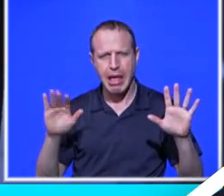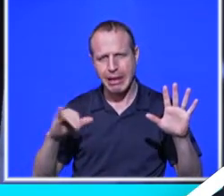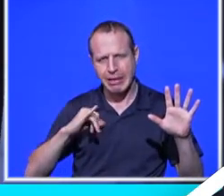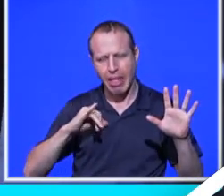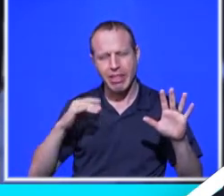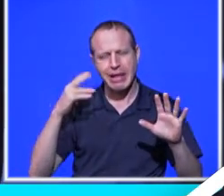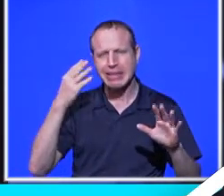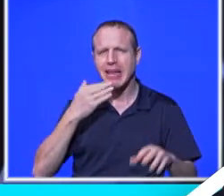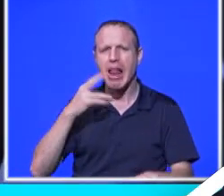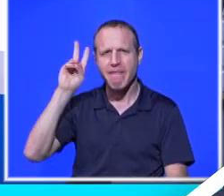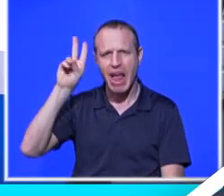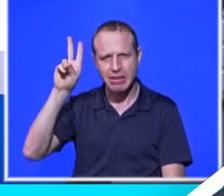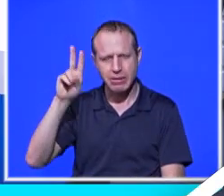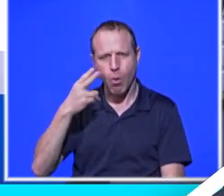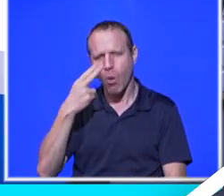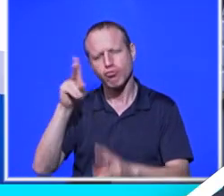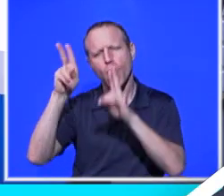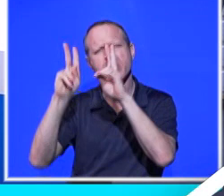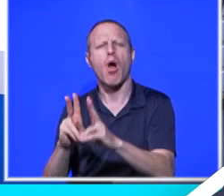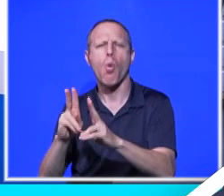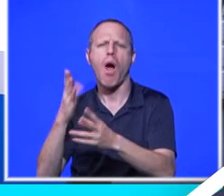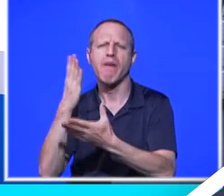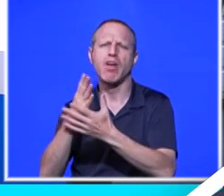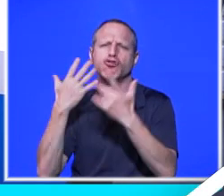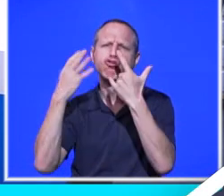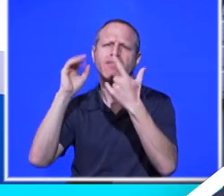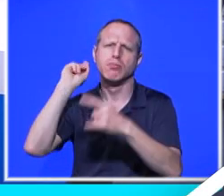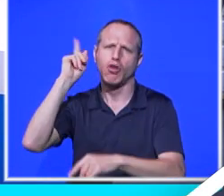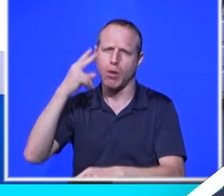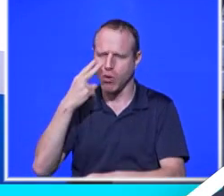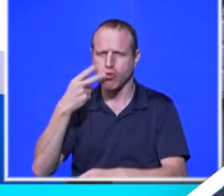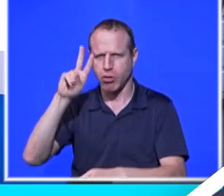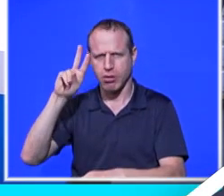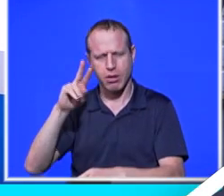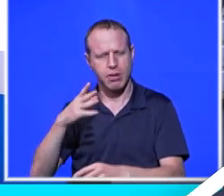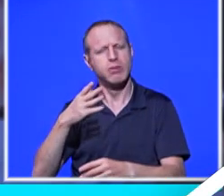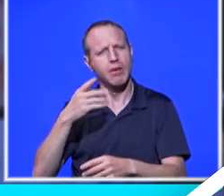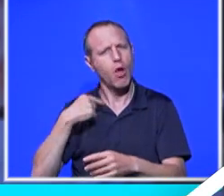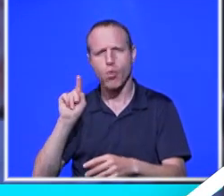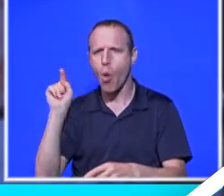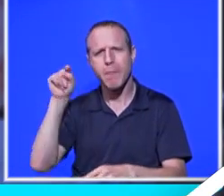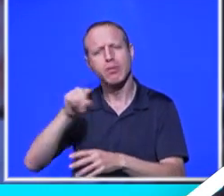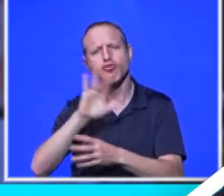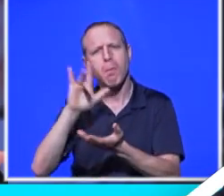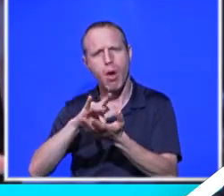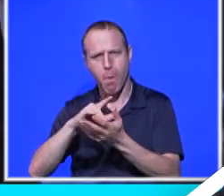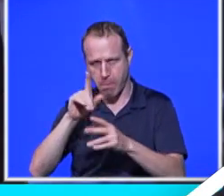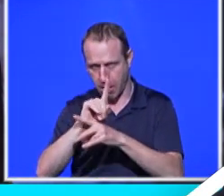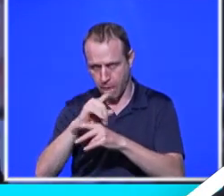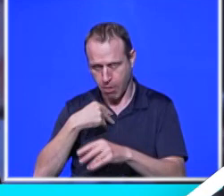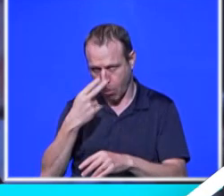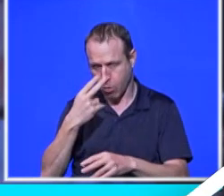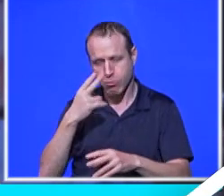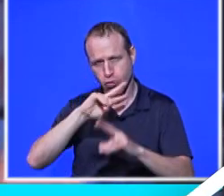בסופו של דבר, רואים שהוא תקוע כבר 70 שנה, יותר מ-70 שנה, אנחנו לא מגיעים איתו לשום מקום. בינתיים אנחנו רואים שהעולם